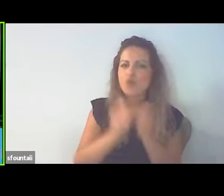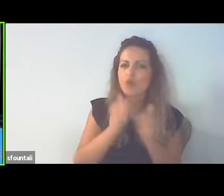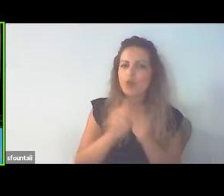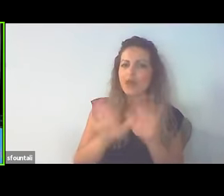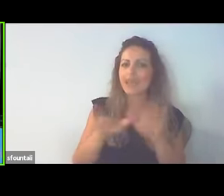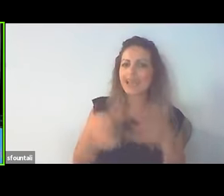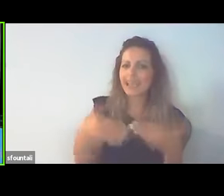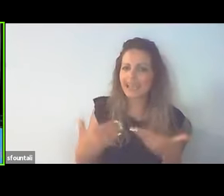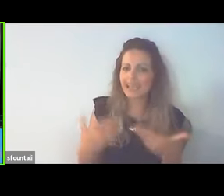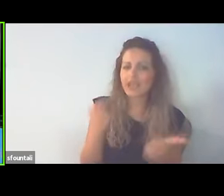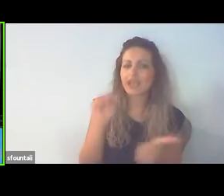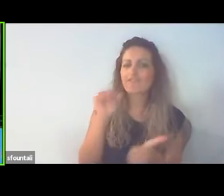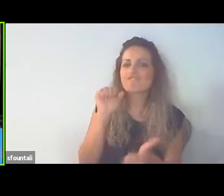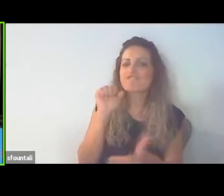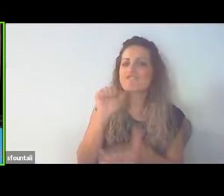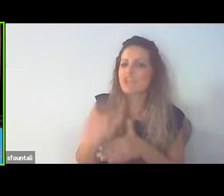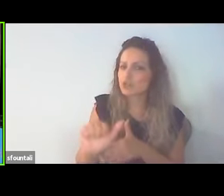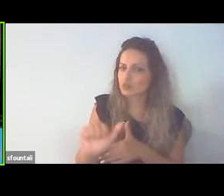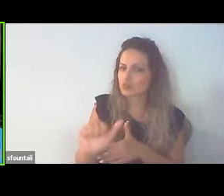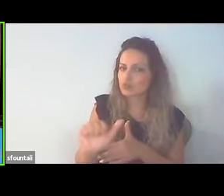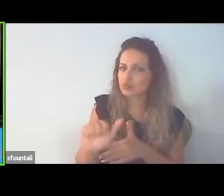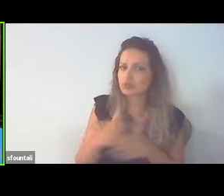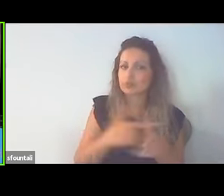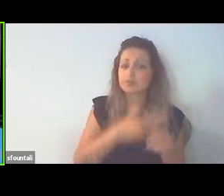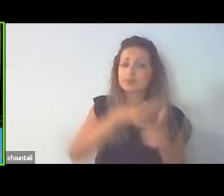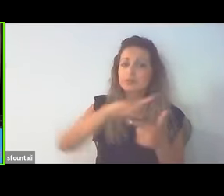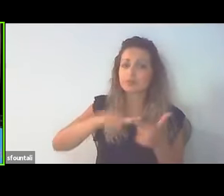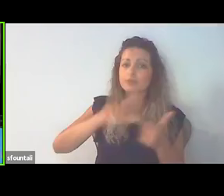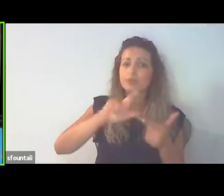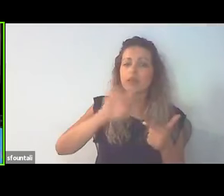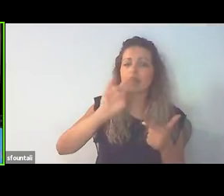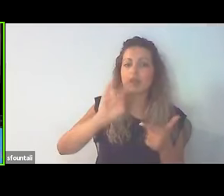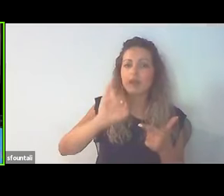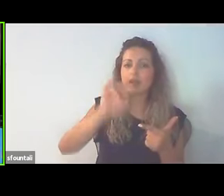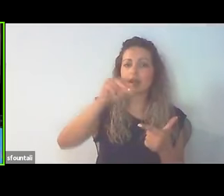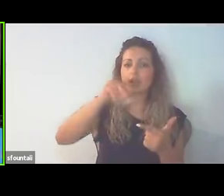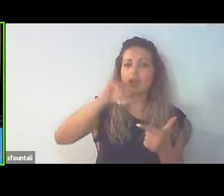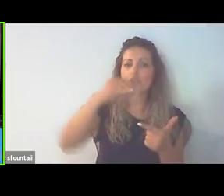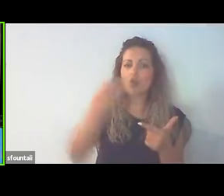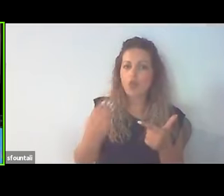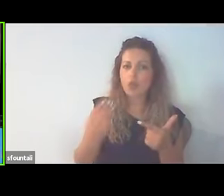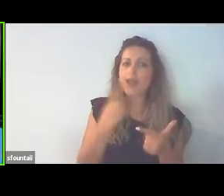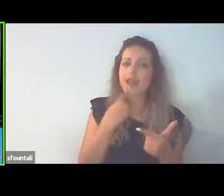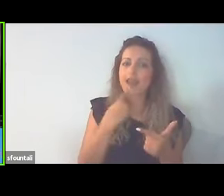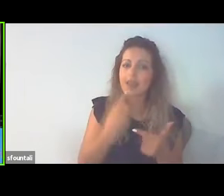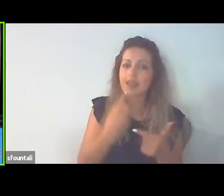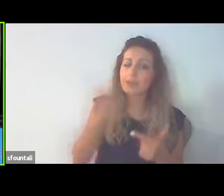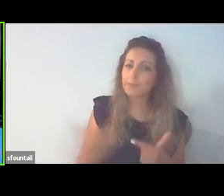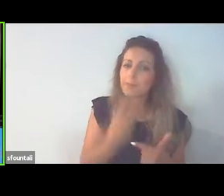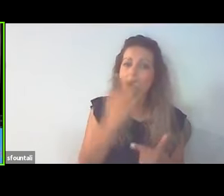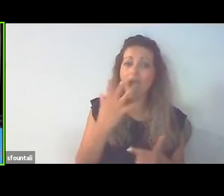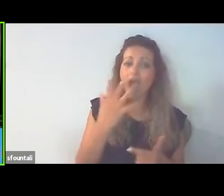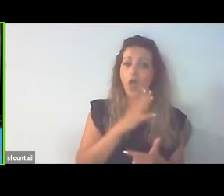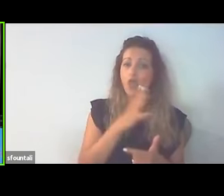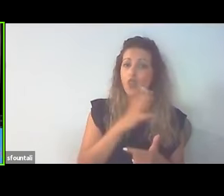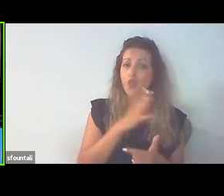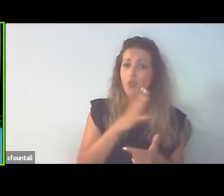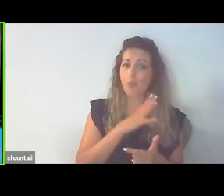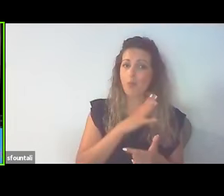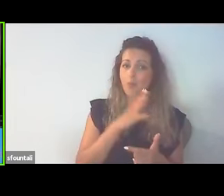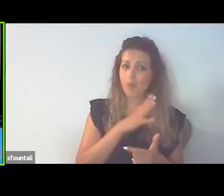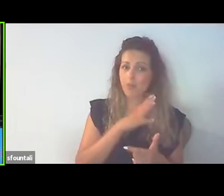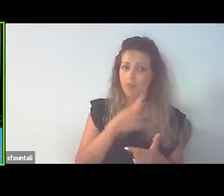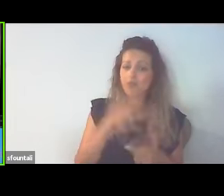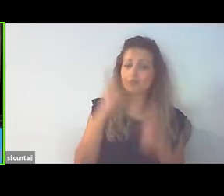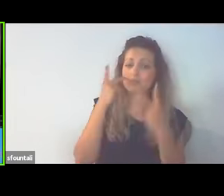Και το άλλο σχόλιο είναι από τη Ρινιό και οι intersex άνθρωποι πολύ συχνά αντιμετωπίζουν την κακοποίηση ή τη βία που αντιμετωπίζουν